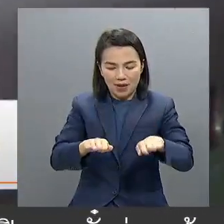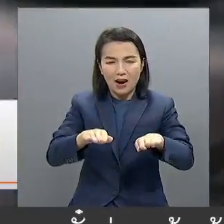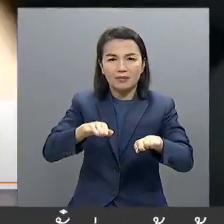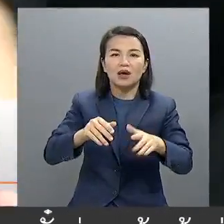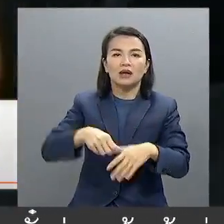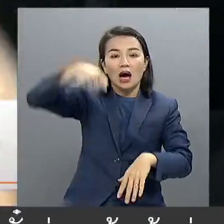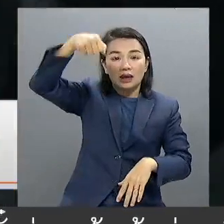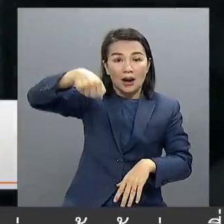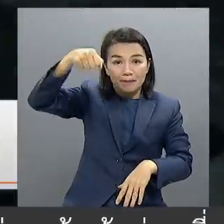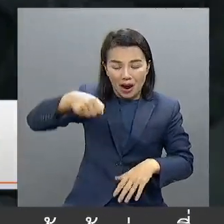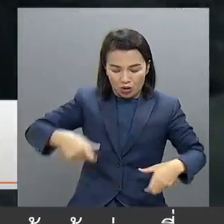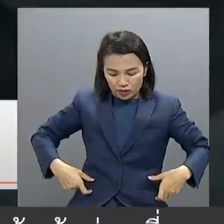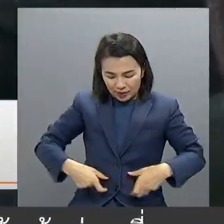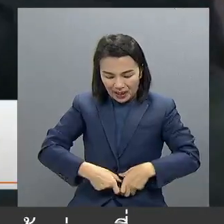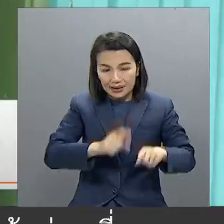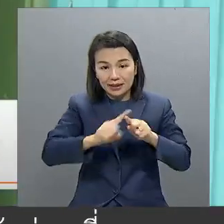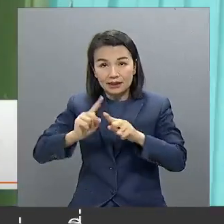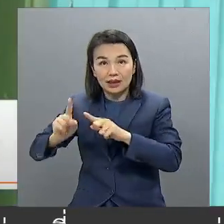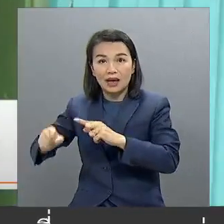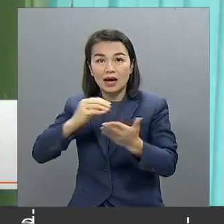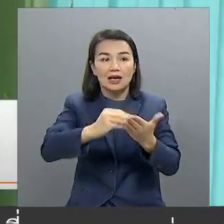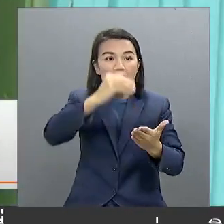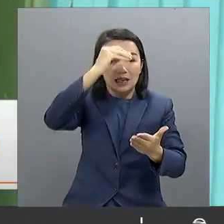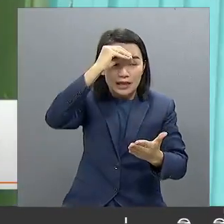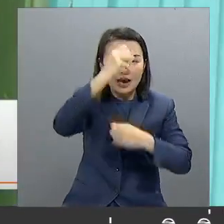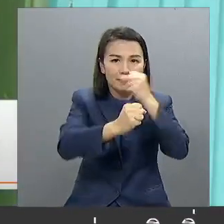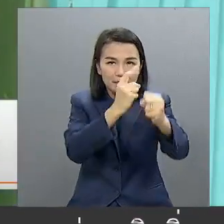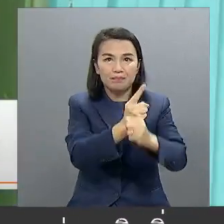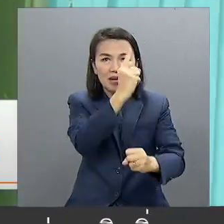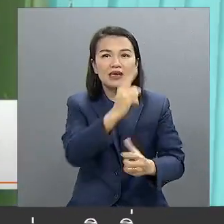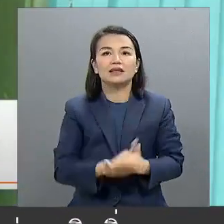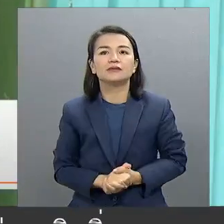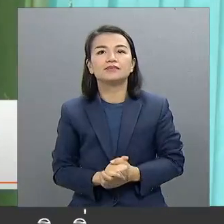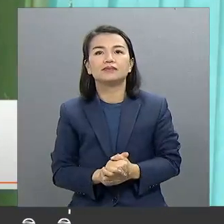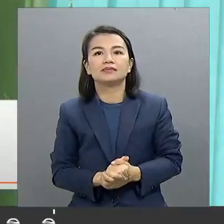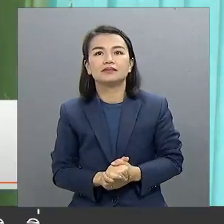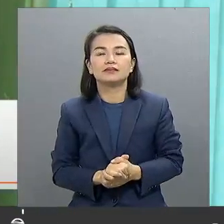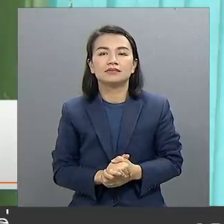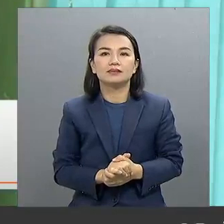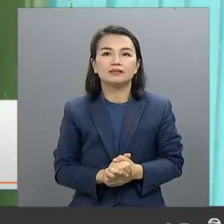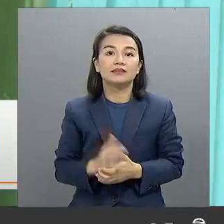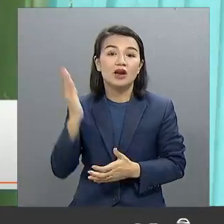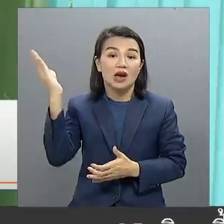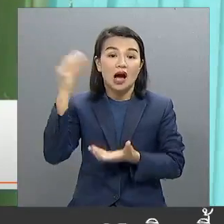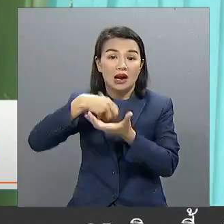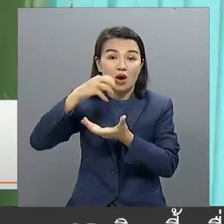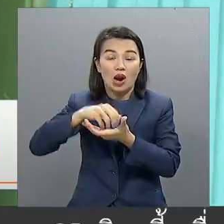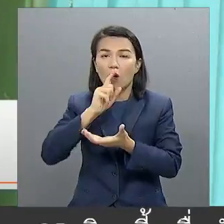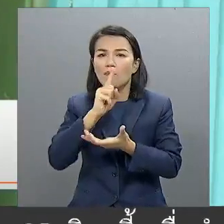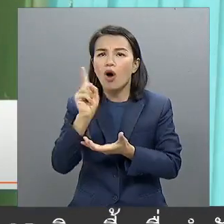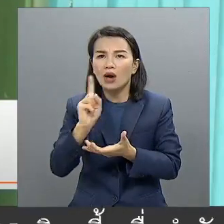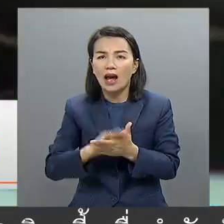้เวลาเรีนถึงหนึ่ทีเลยสui้ฤตส